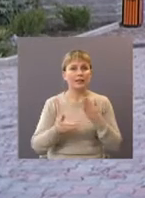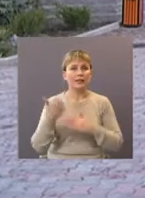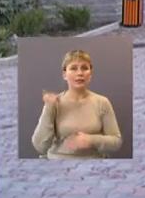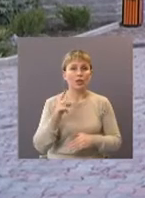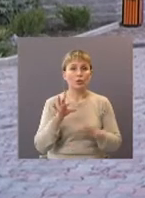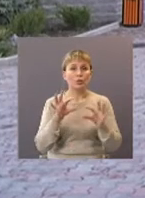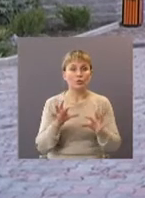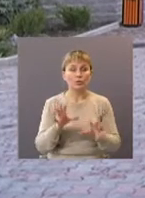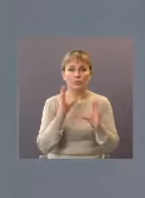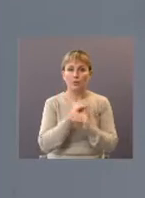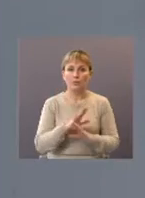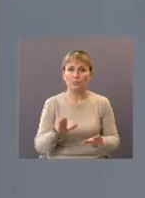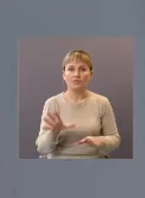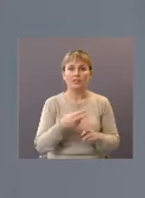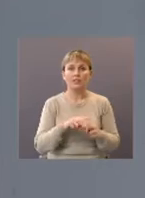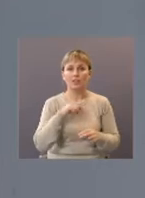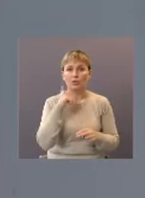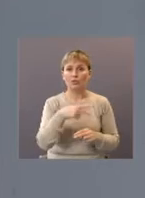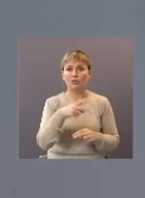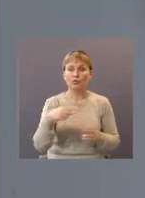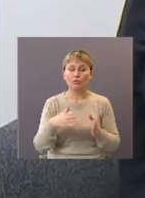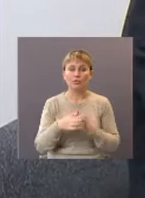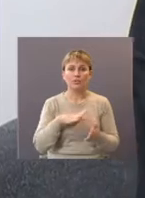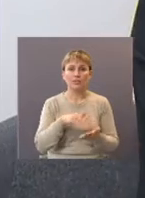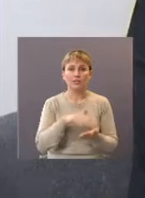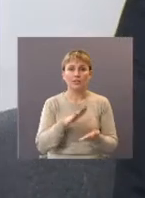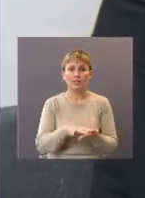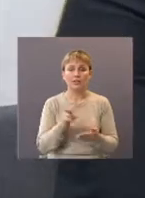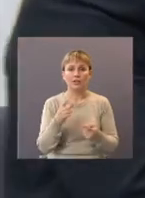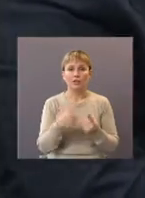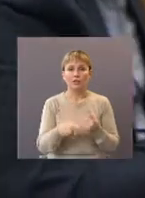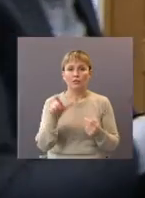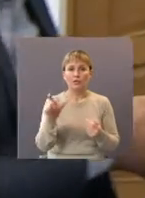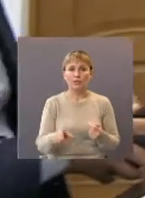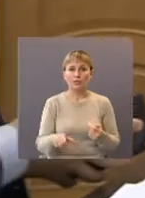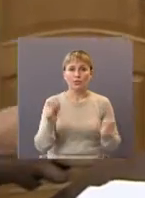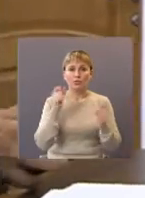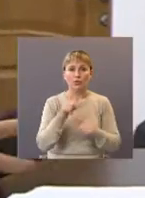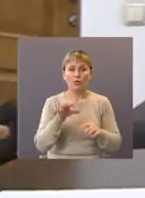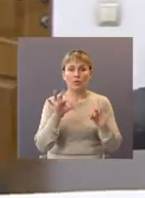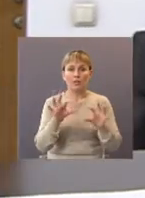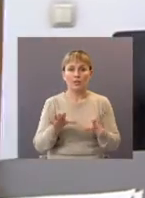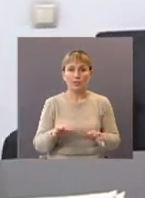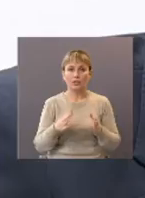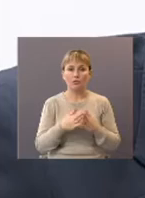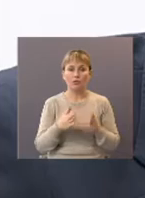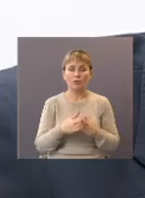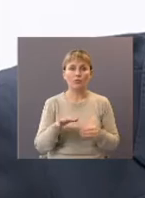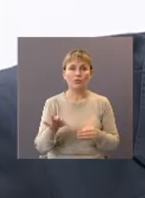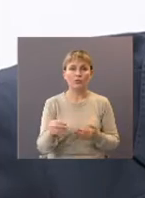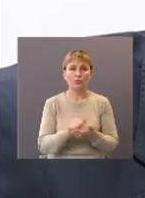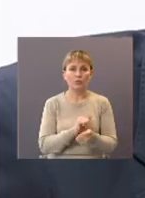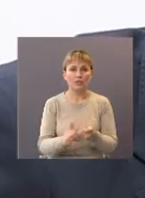но узаконить не успел. Все эти годы двухэтажный дом был зарегистрирован на другого человека. Узнав о легализации имущества, Ербол собрал